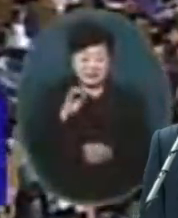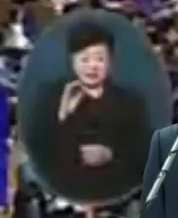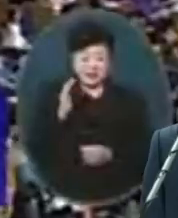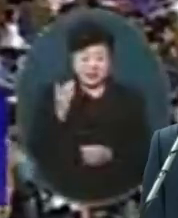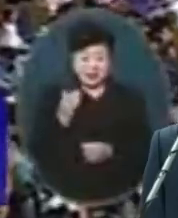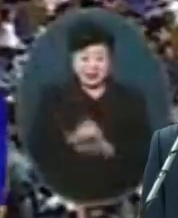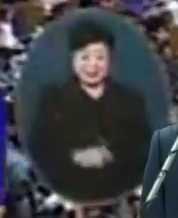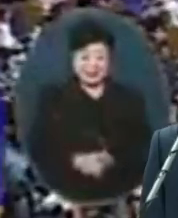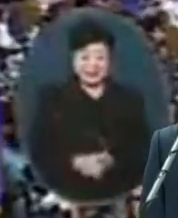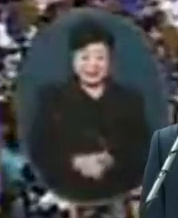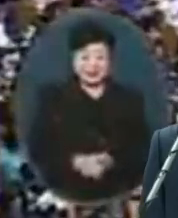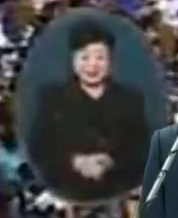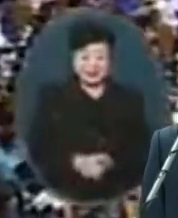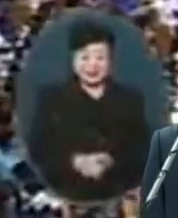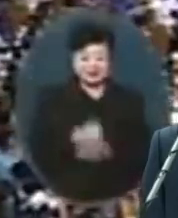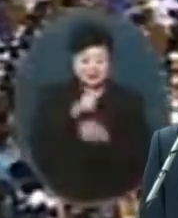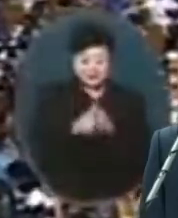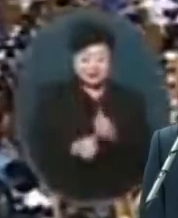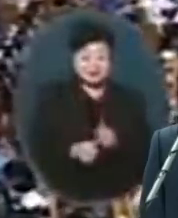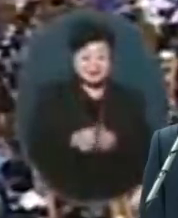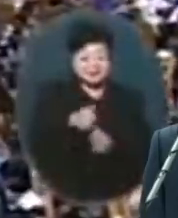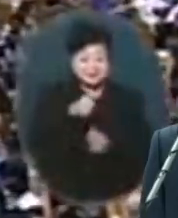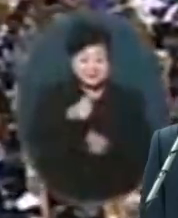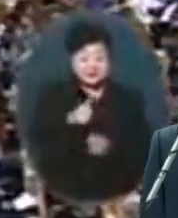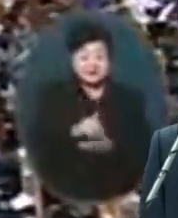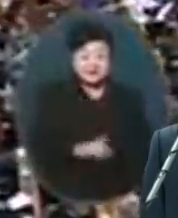하였느니라. 하나님이